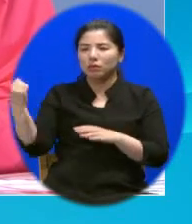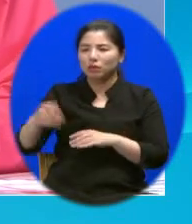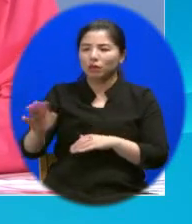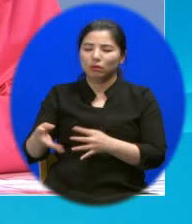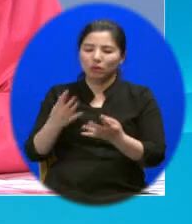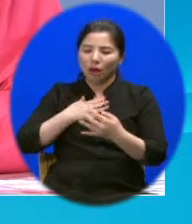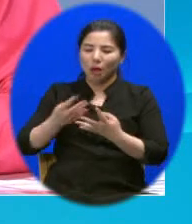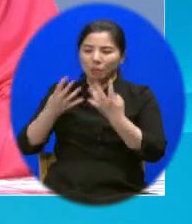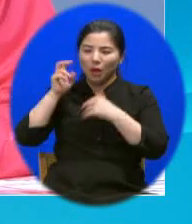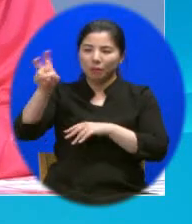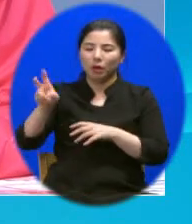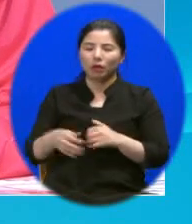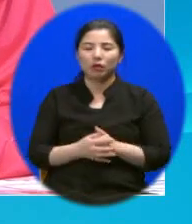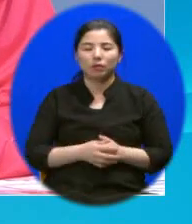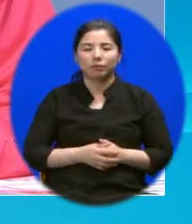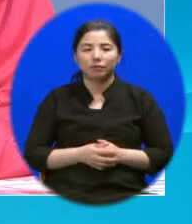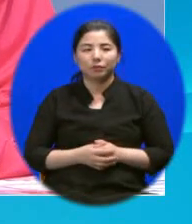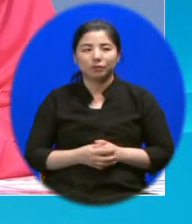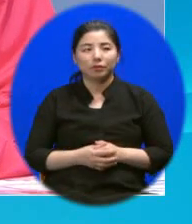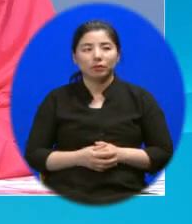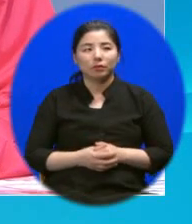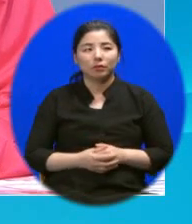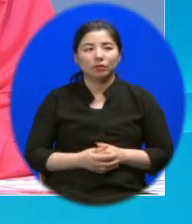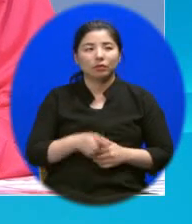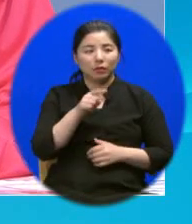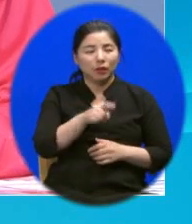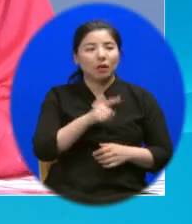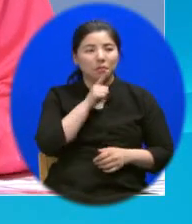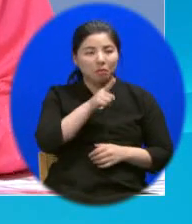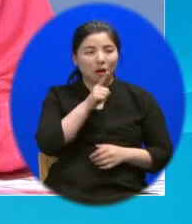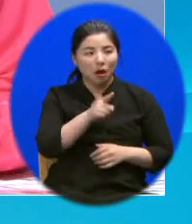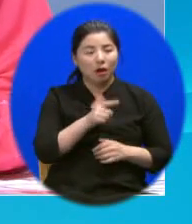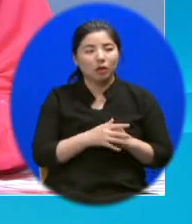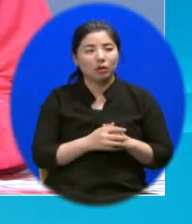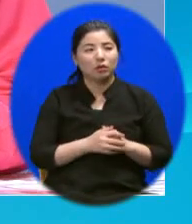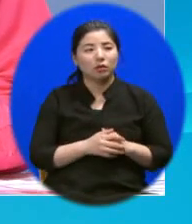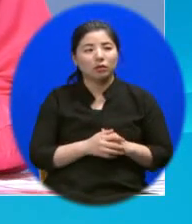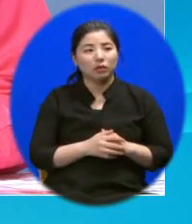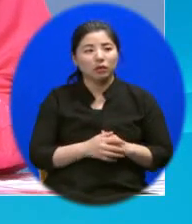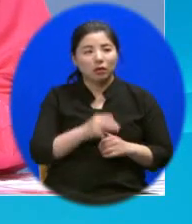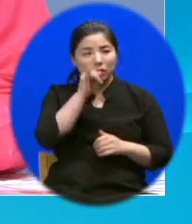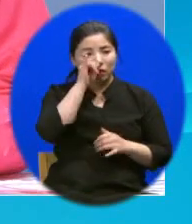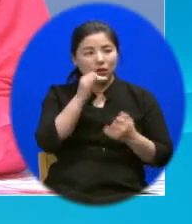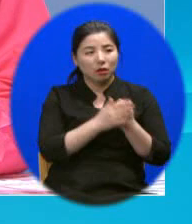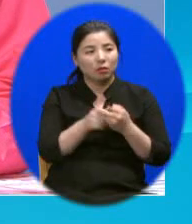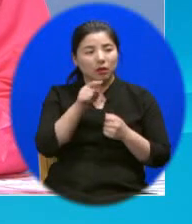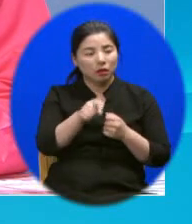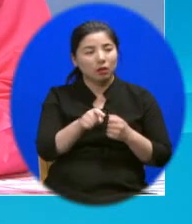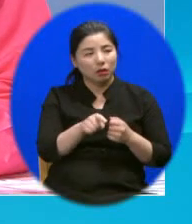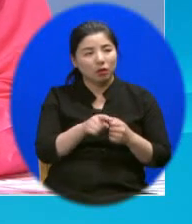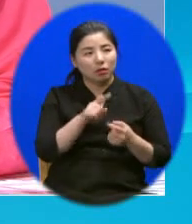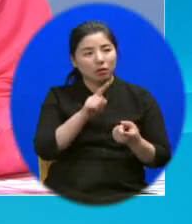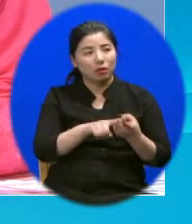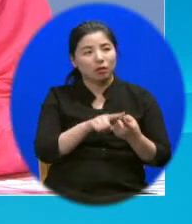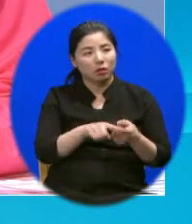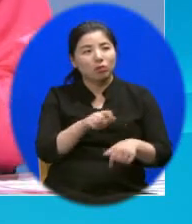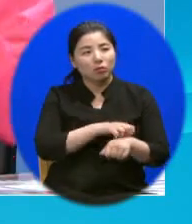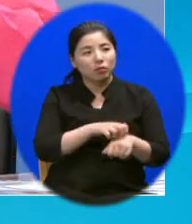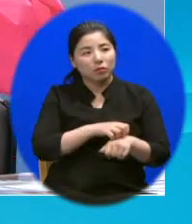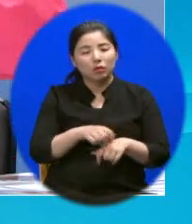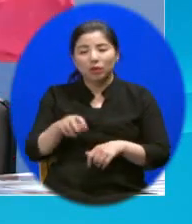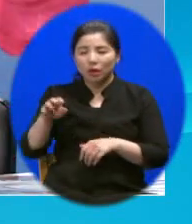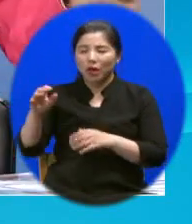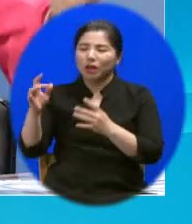교도소와 이제 같은 음 2분들 이제 주장하시는 바가 아 계셨기 때문에 제가 그 부분을 좀 불편하시더라도